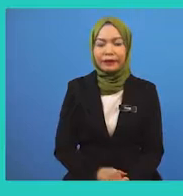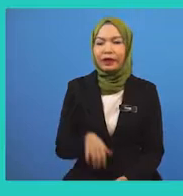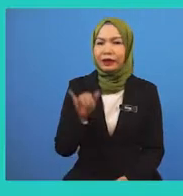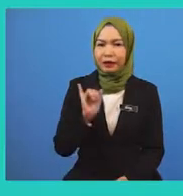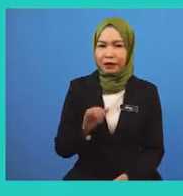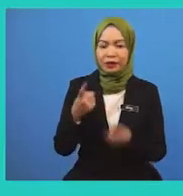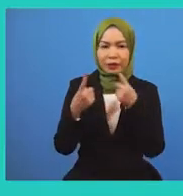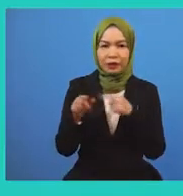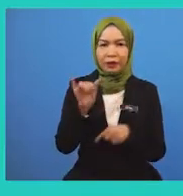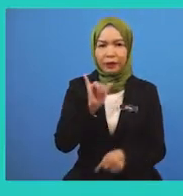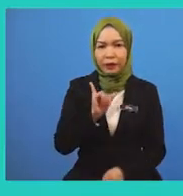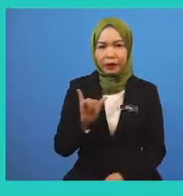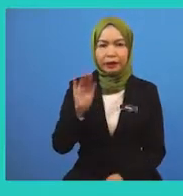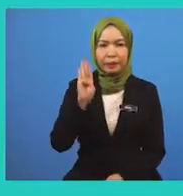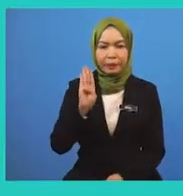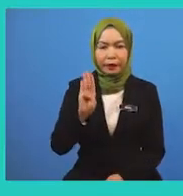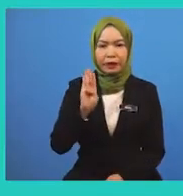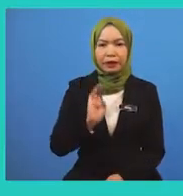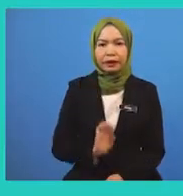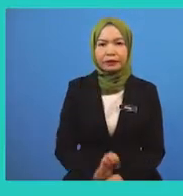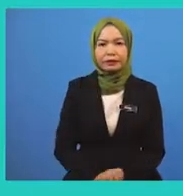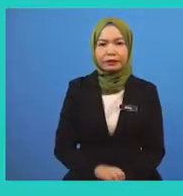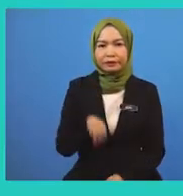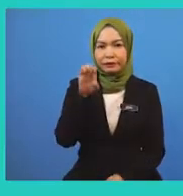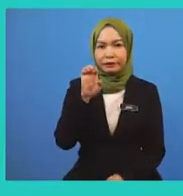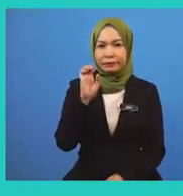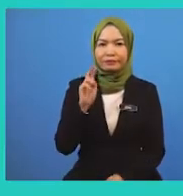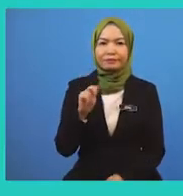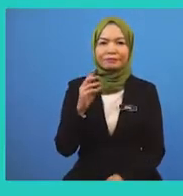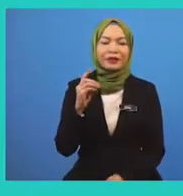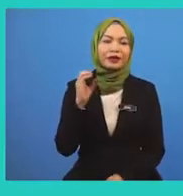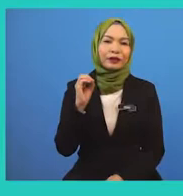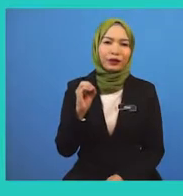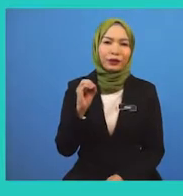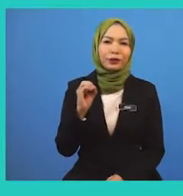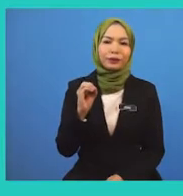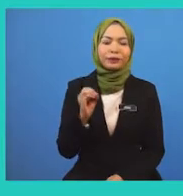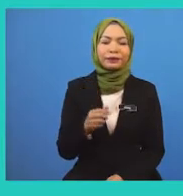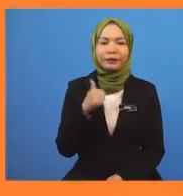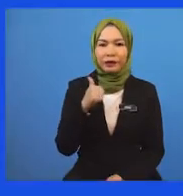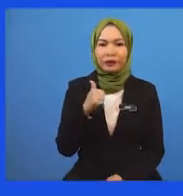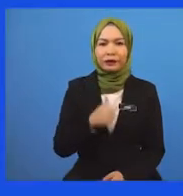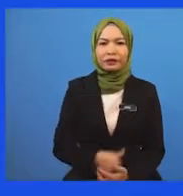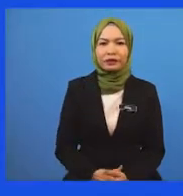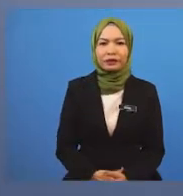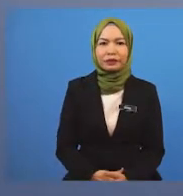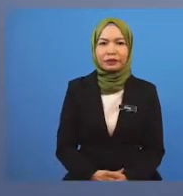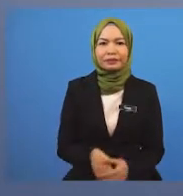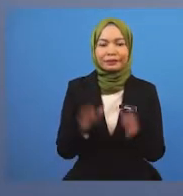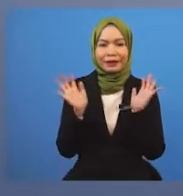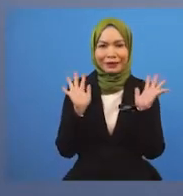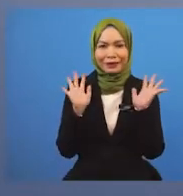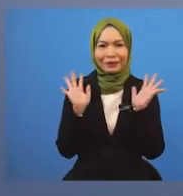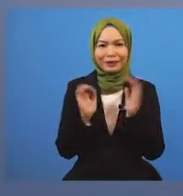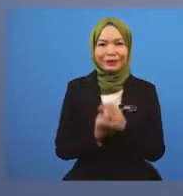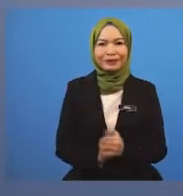Ya, jawapannya adalah B. Endotermik. Bagus. Hai,